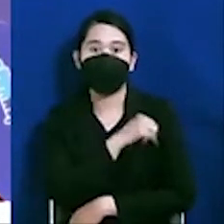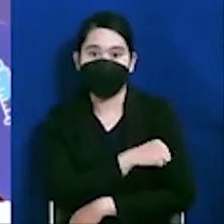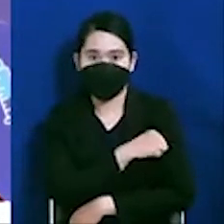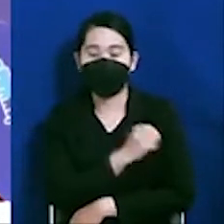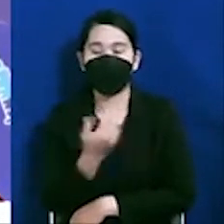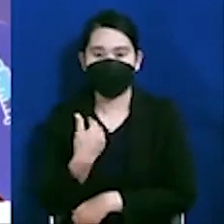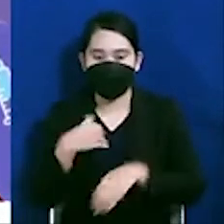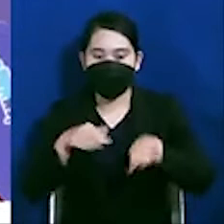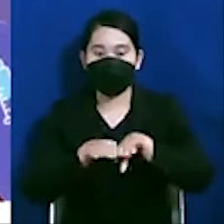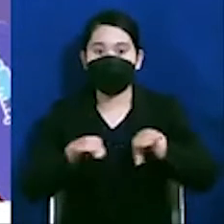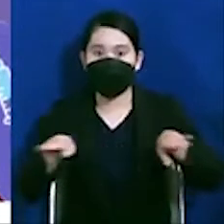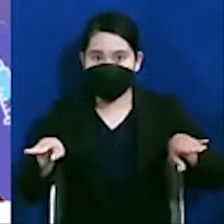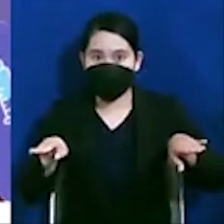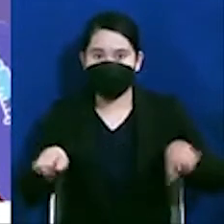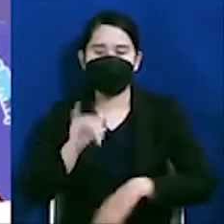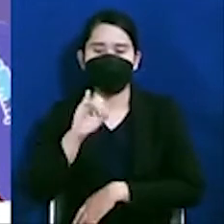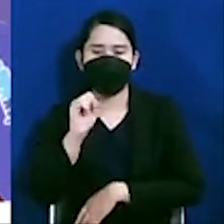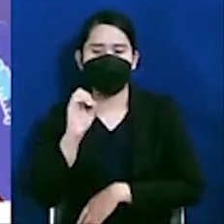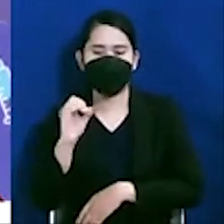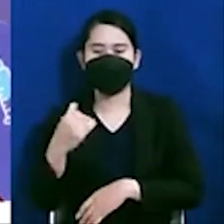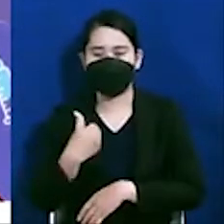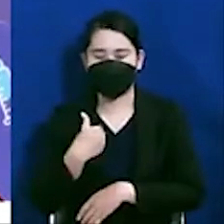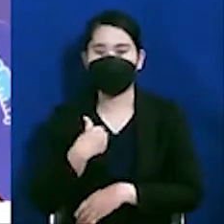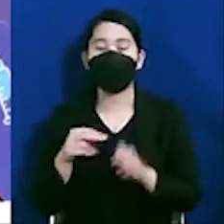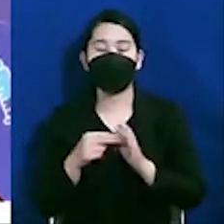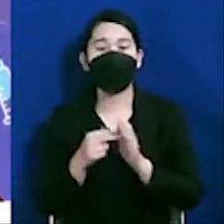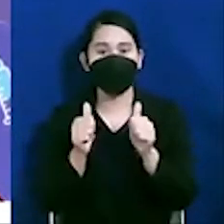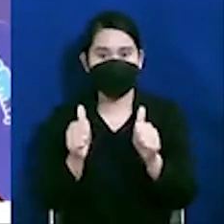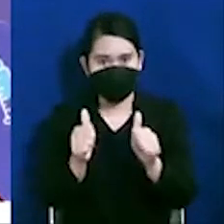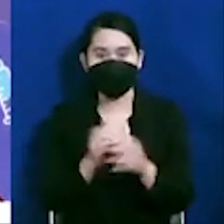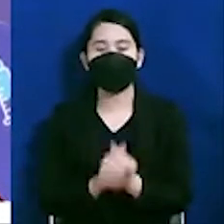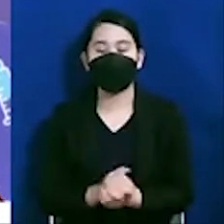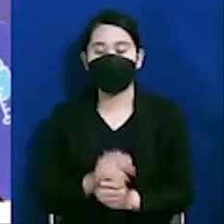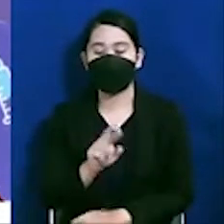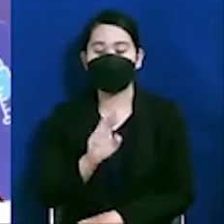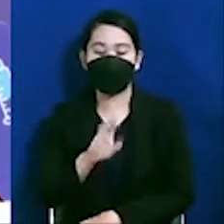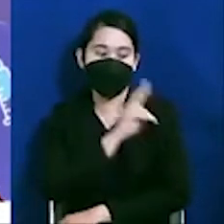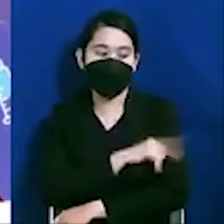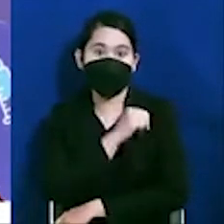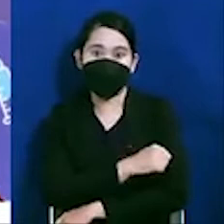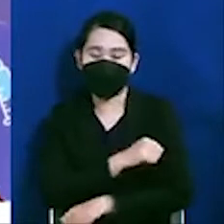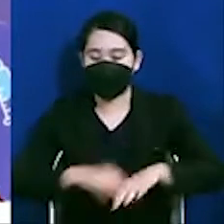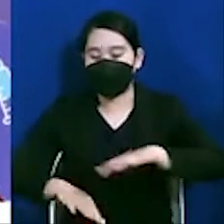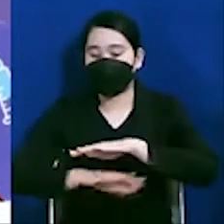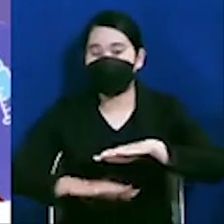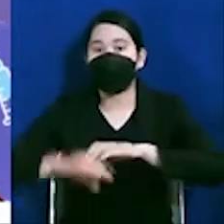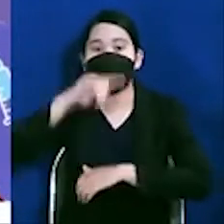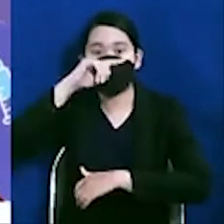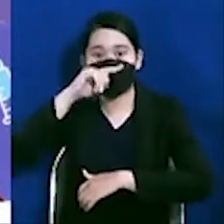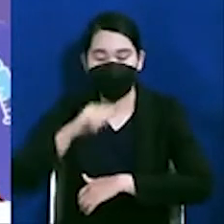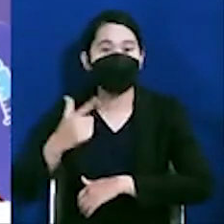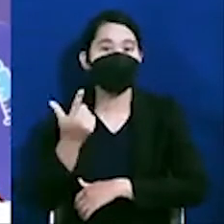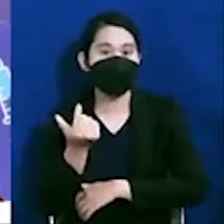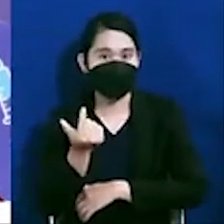isolationนะครับซึ่งสิ่งที่ดีมากครับก็เป็นเรื่องที่กเราเอาระบบสุขภาพปฐมภูมินะครับที่ประเทศไทยมีจุดเด่น